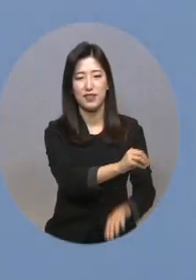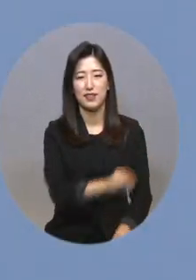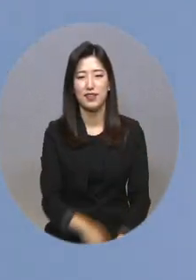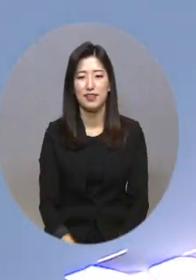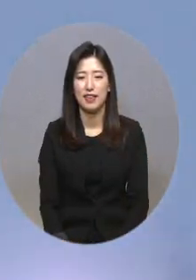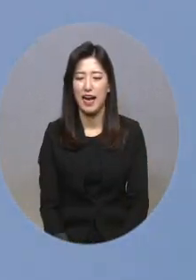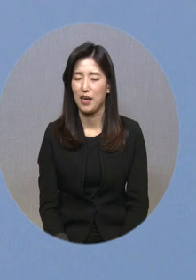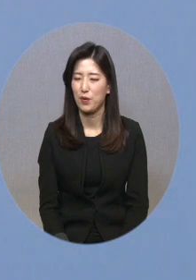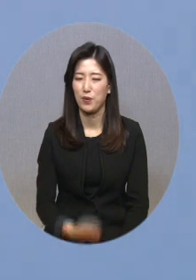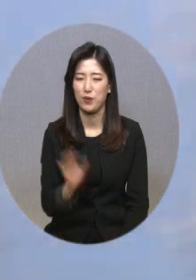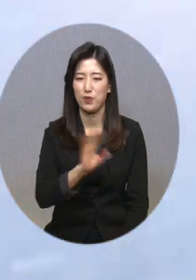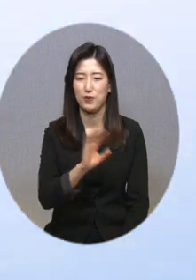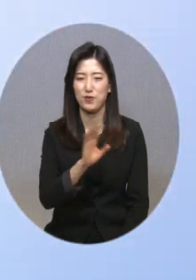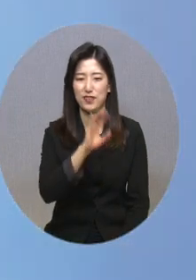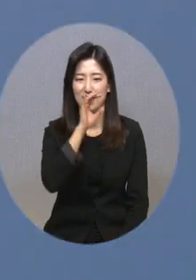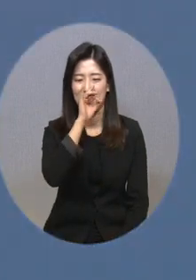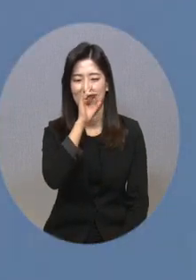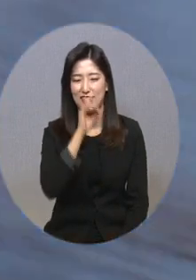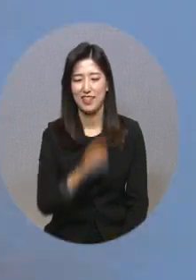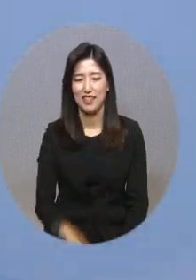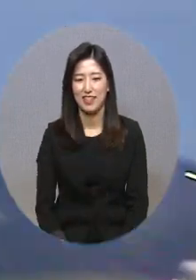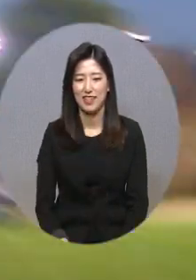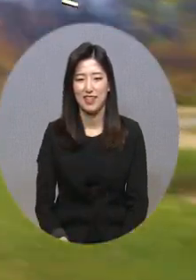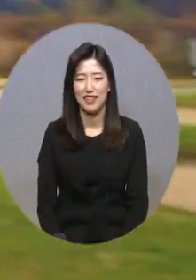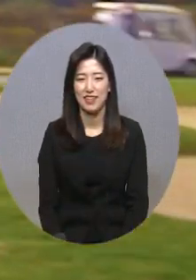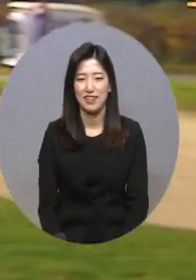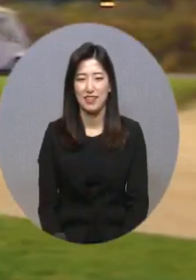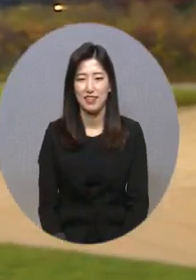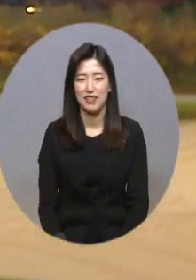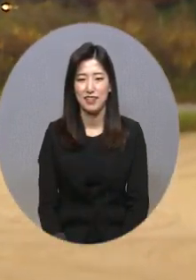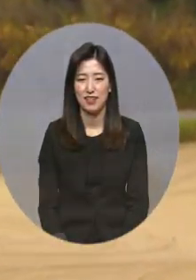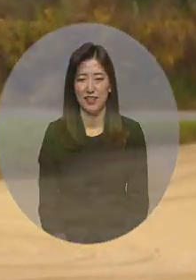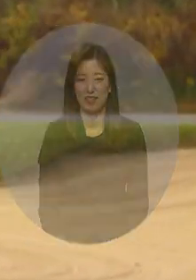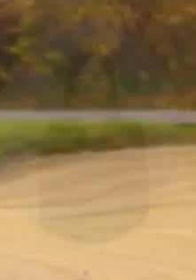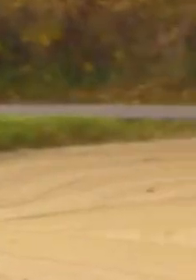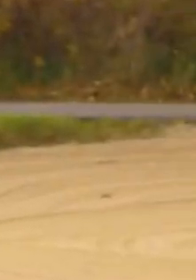5 말은 너무